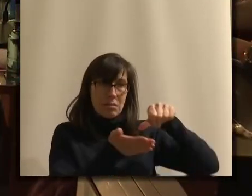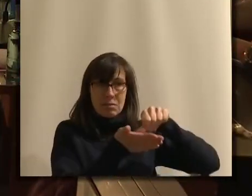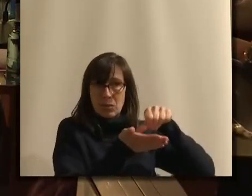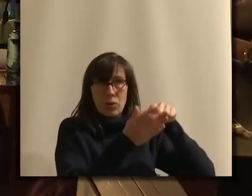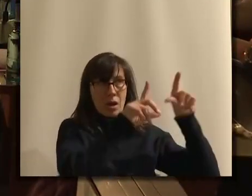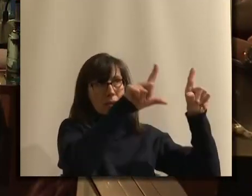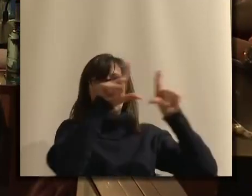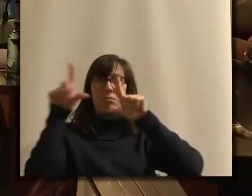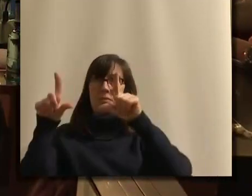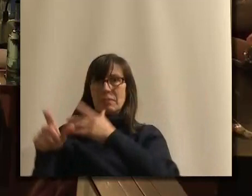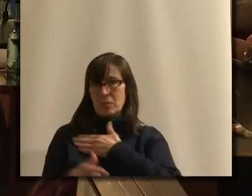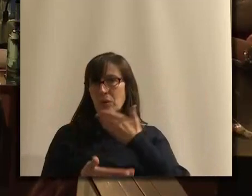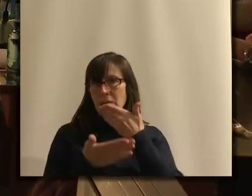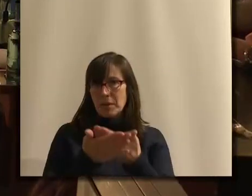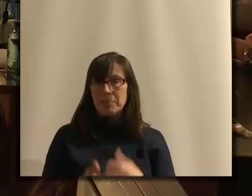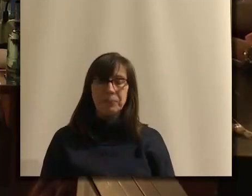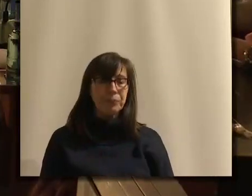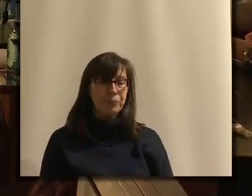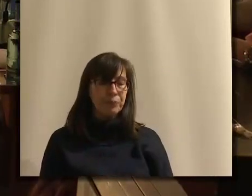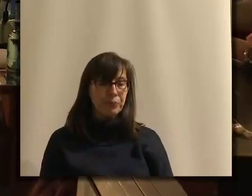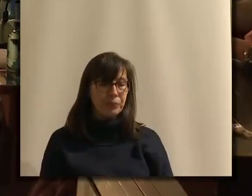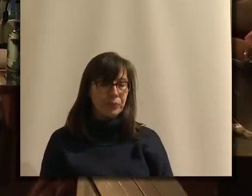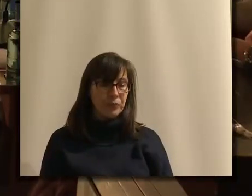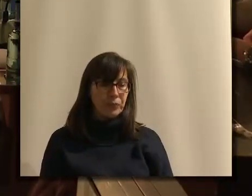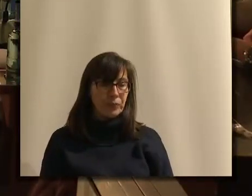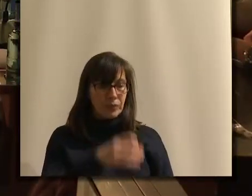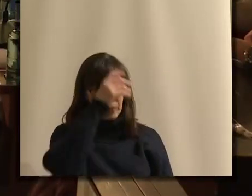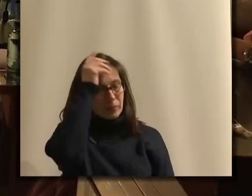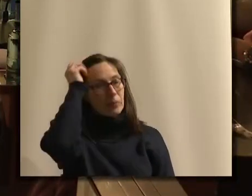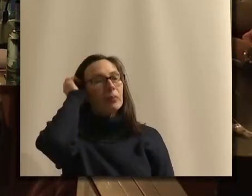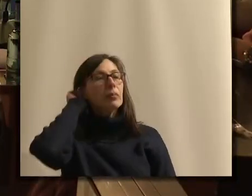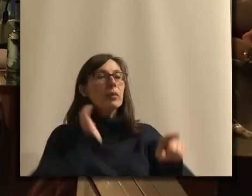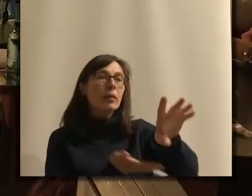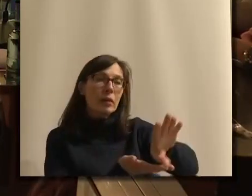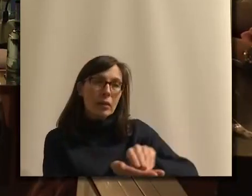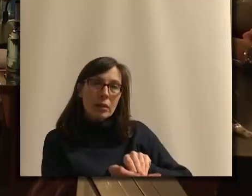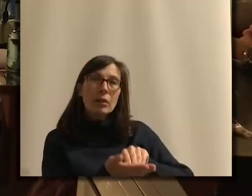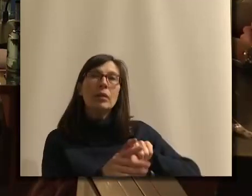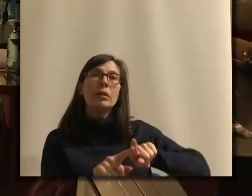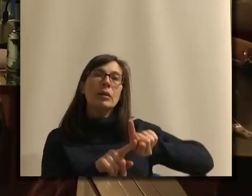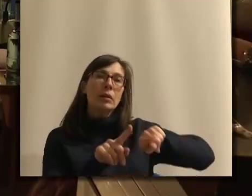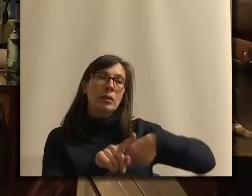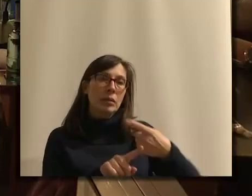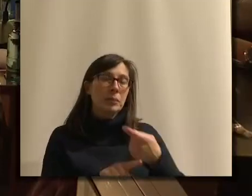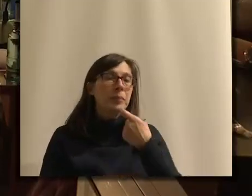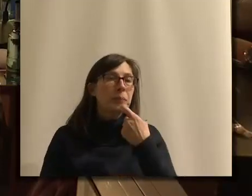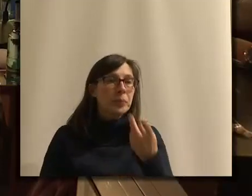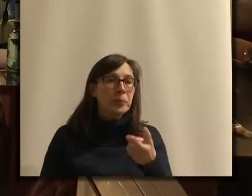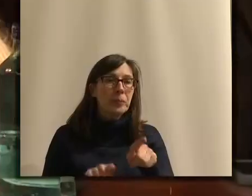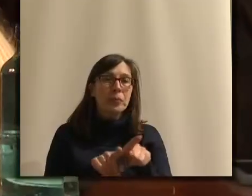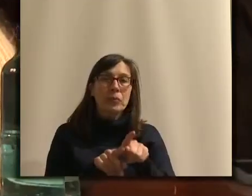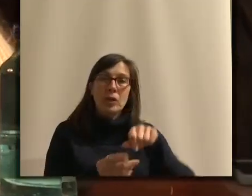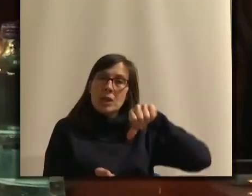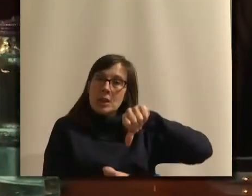gràcies. Jo diria que allà es va aprovar aquesta moció. Nosaltres com a ciutat també volíem donar el missatge i l'orgull de que som